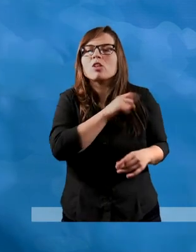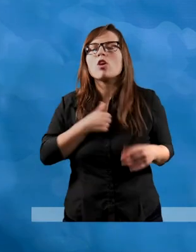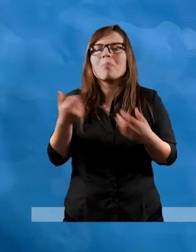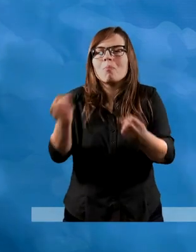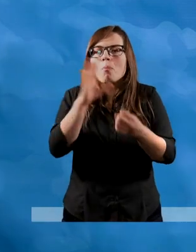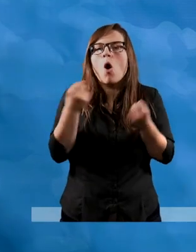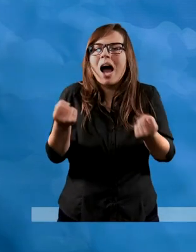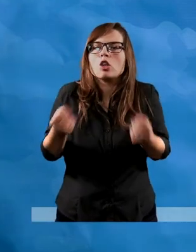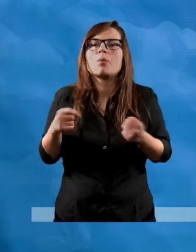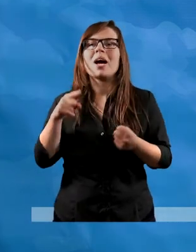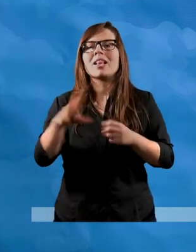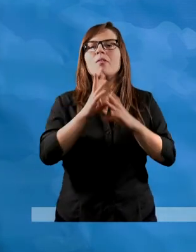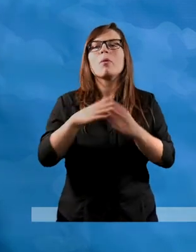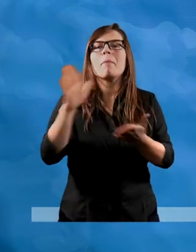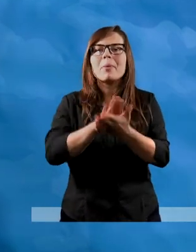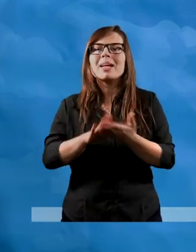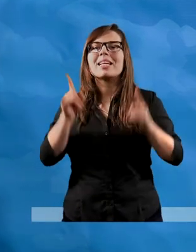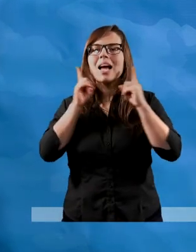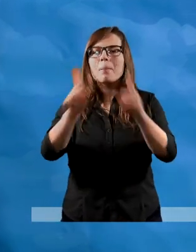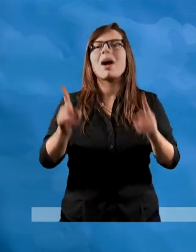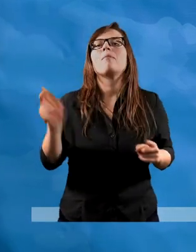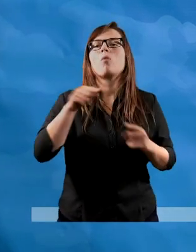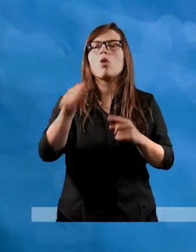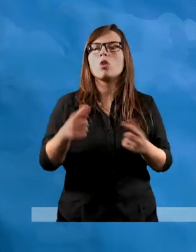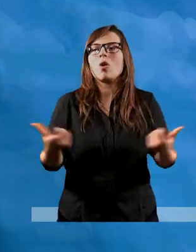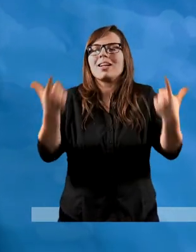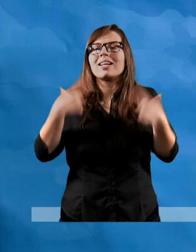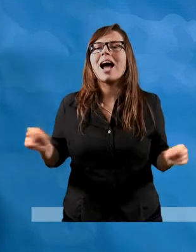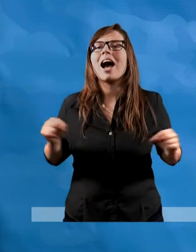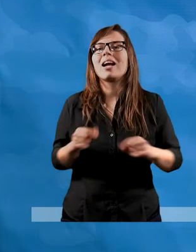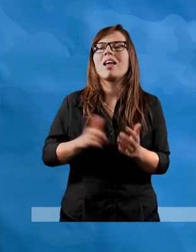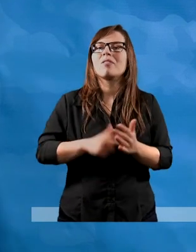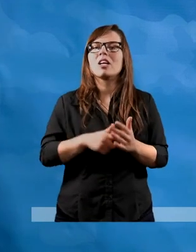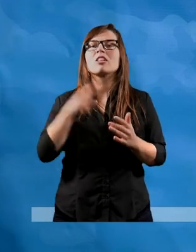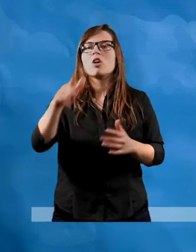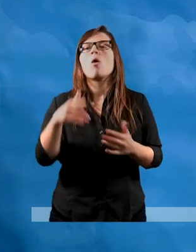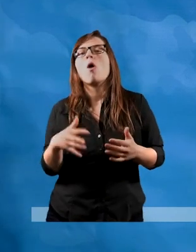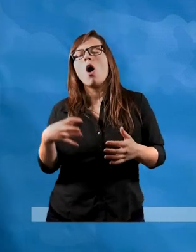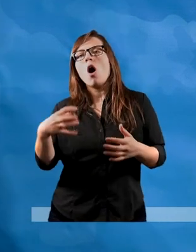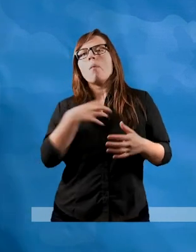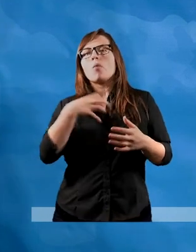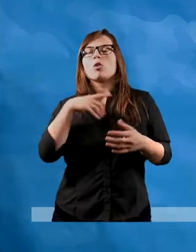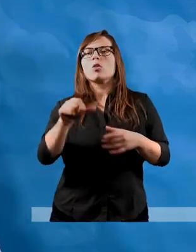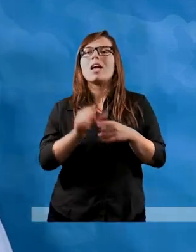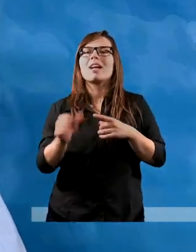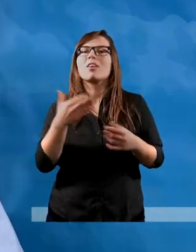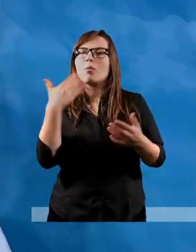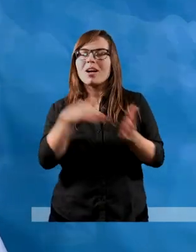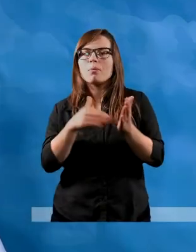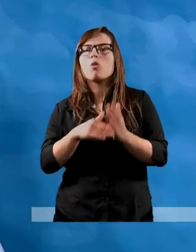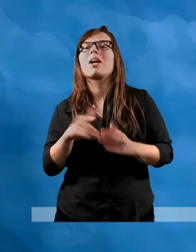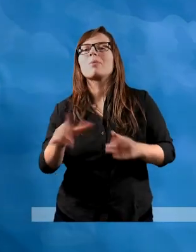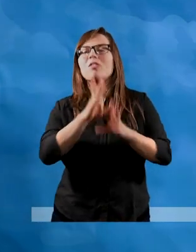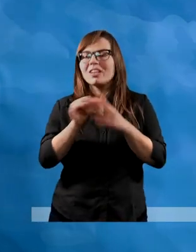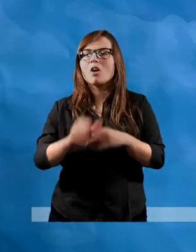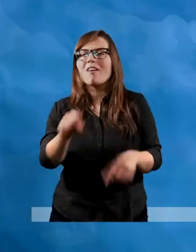się Boga trzymać i tych biblijnych prawd, bo nagle takie masz poczucie, że już mi to nie jest potrzebne, nie? Bo przecież wszystko jest